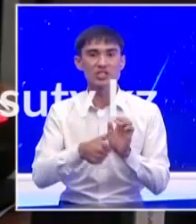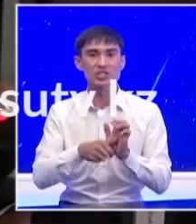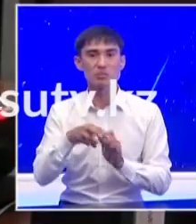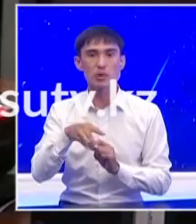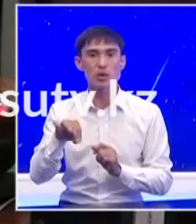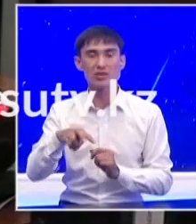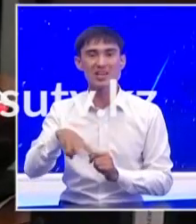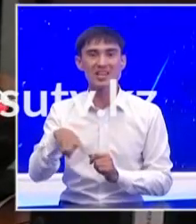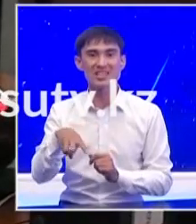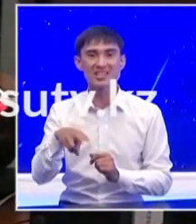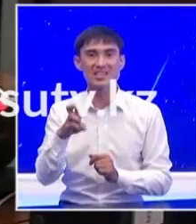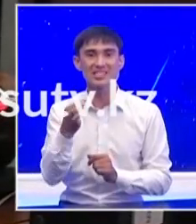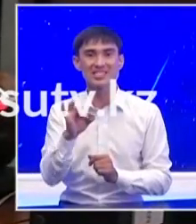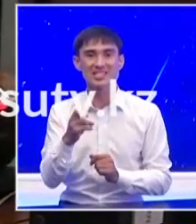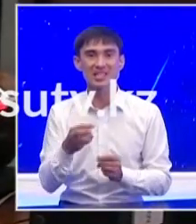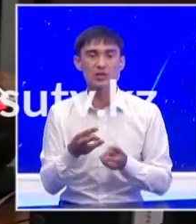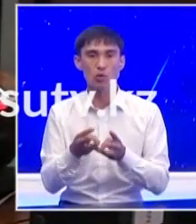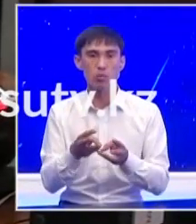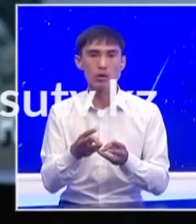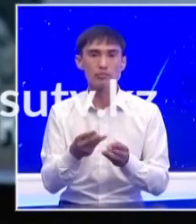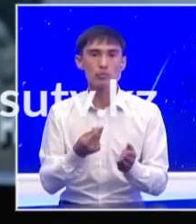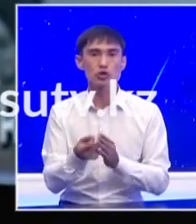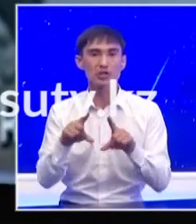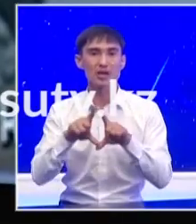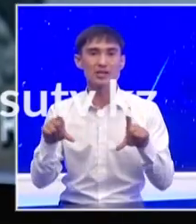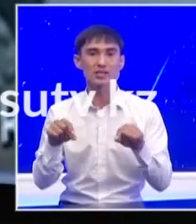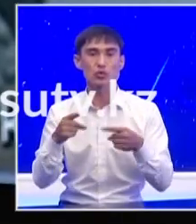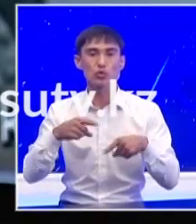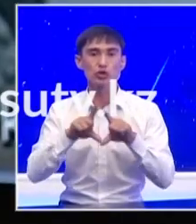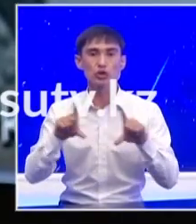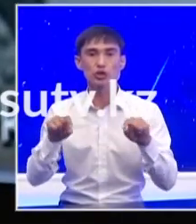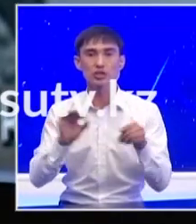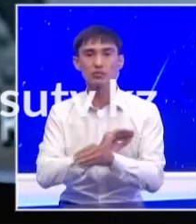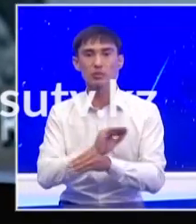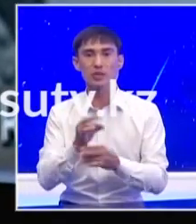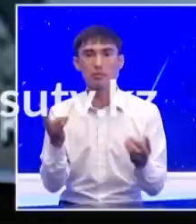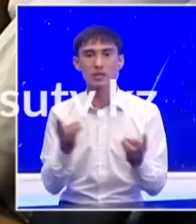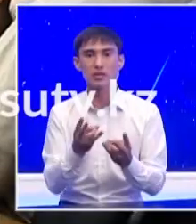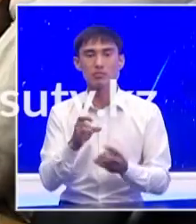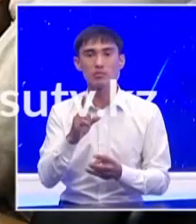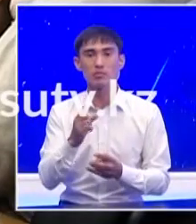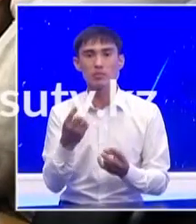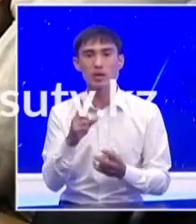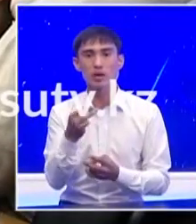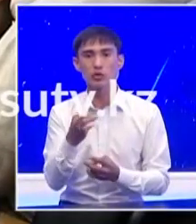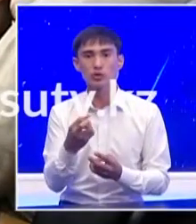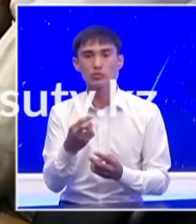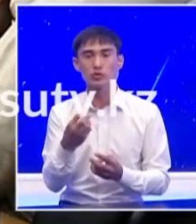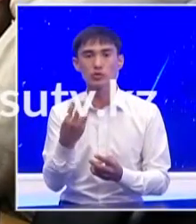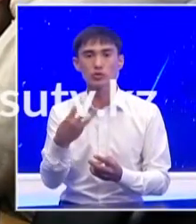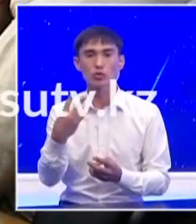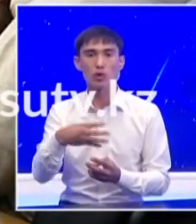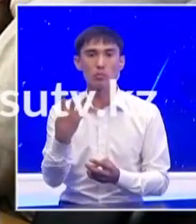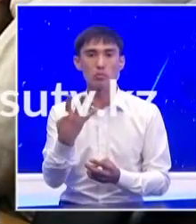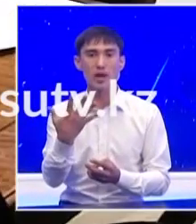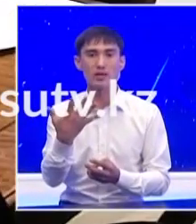литров дизельного топлива в бюджетных организациях. Учреждения снабжены необходимым горючим всего на 45%.